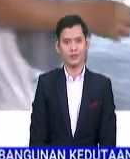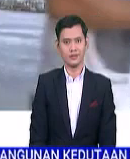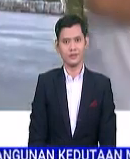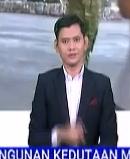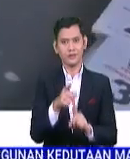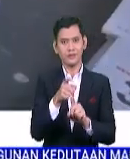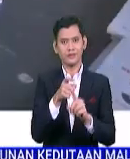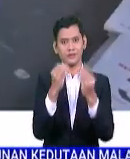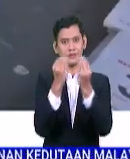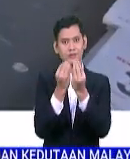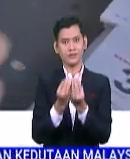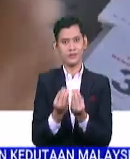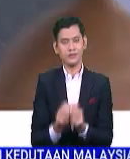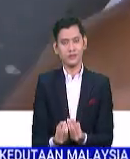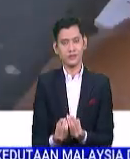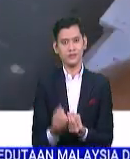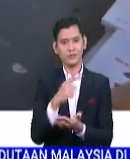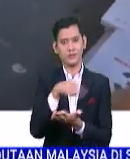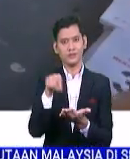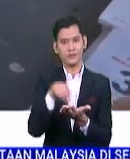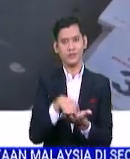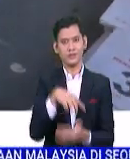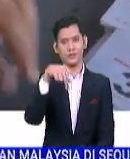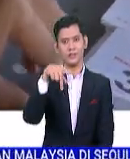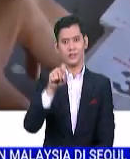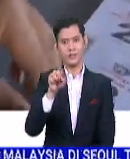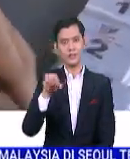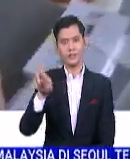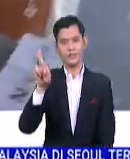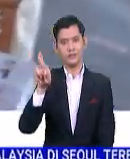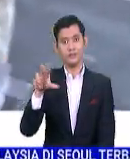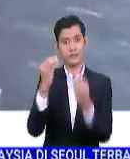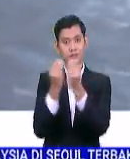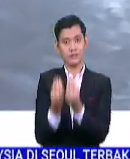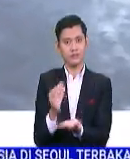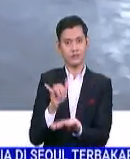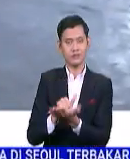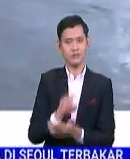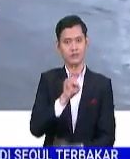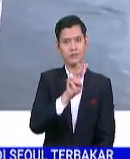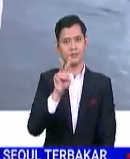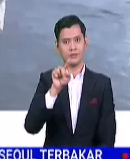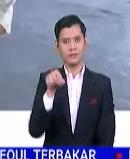Menerusi statistik Suruhanjaya Pilihan Raya SPR, daripada jumlah tersebut,